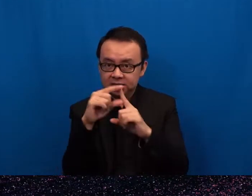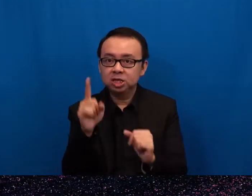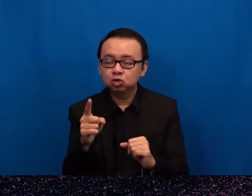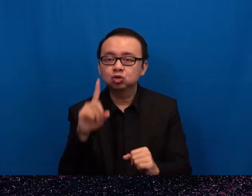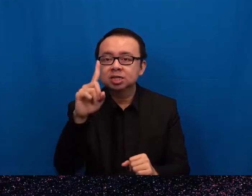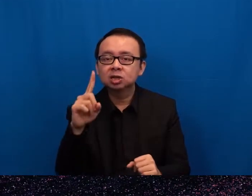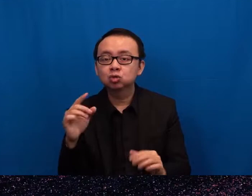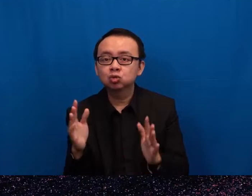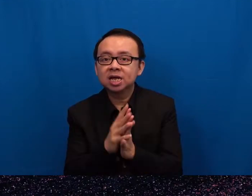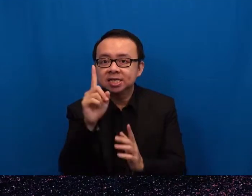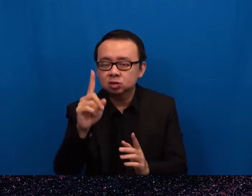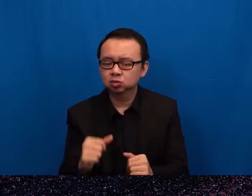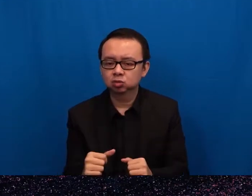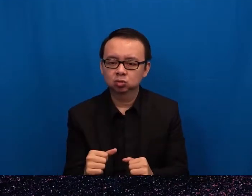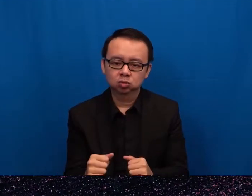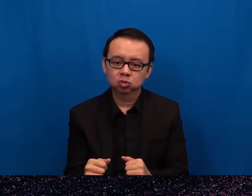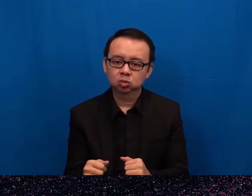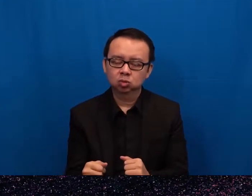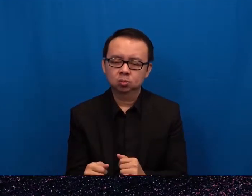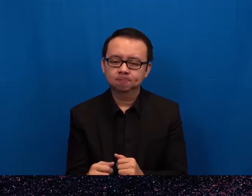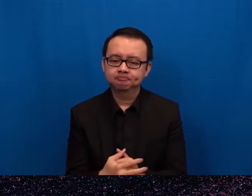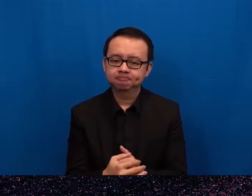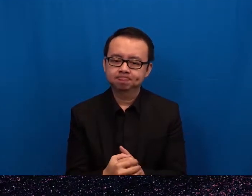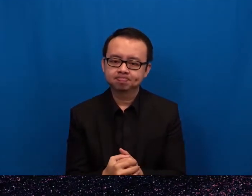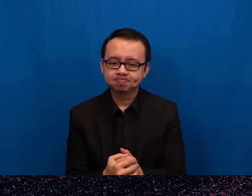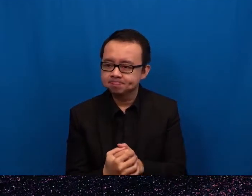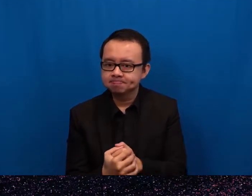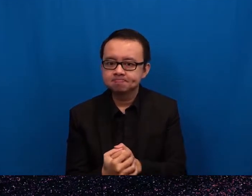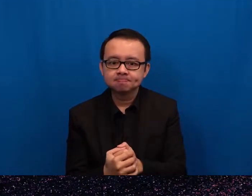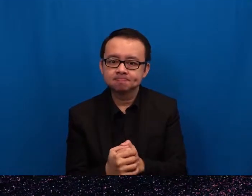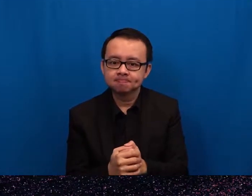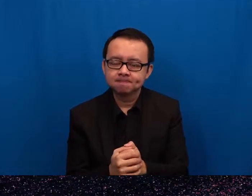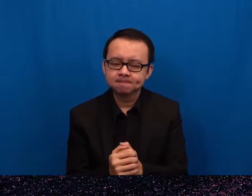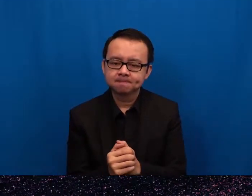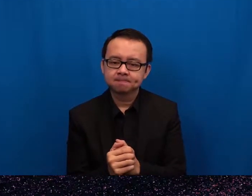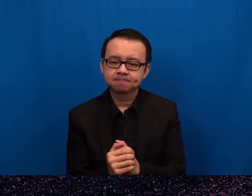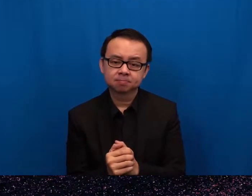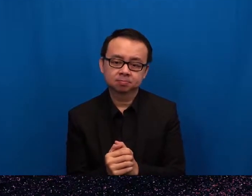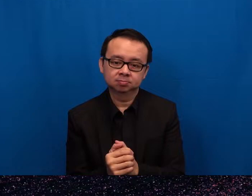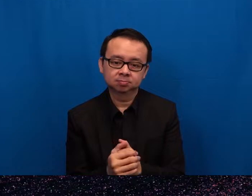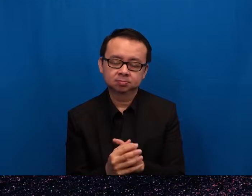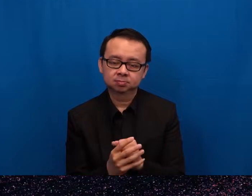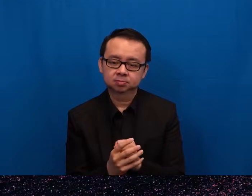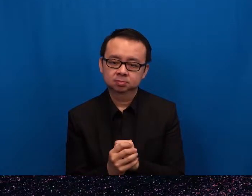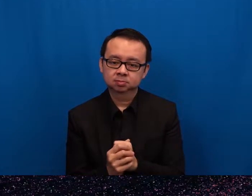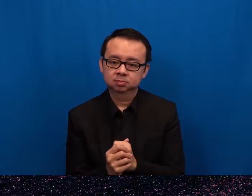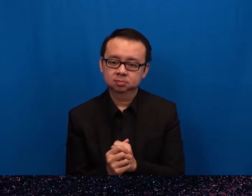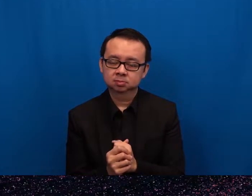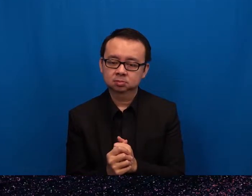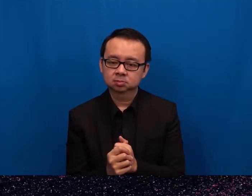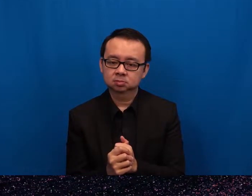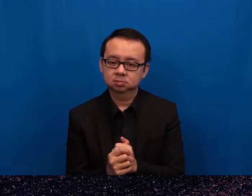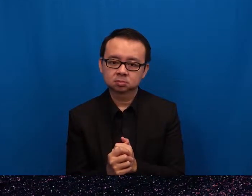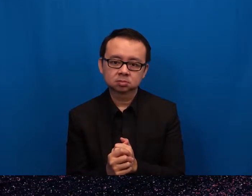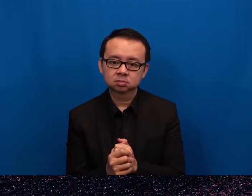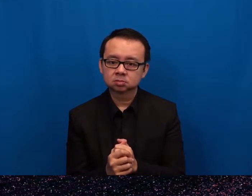Jadikan semua bangsa, kalau saya jadi Tuhan, saya mesti ngomongnya makro, nggak mungkin semikro itu. Membingungkan makro dan mikro. Tapi ternyata